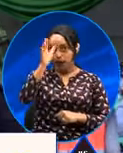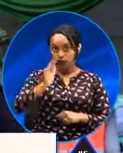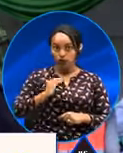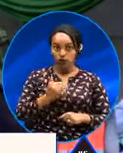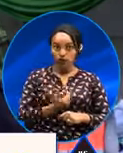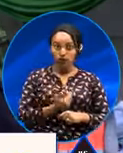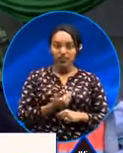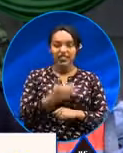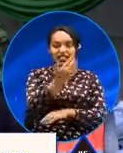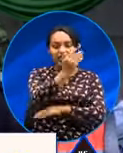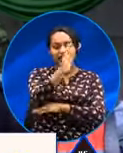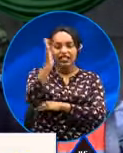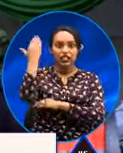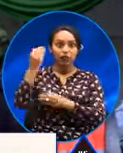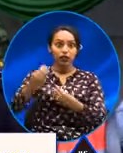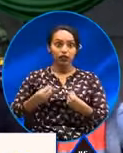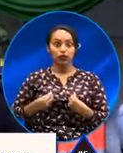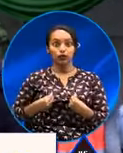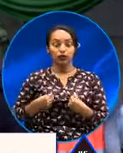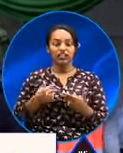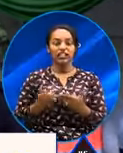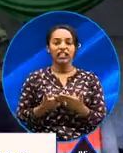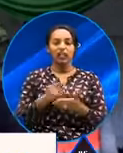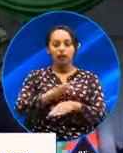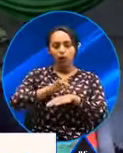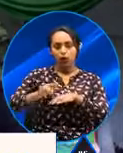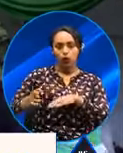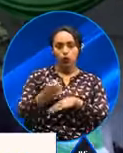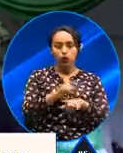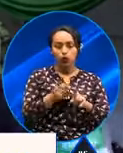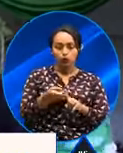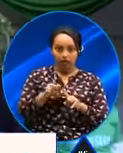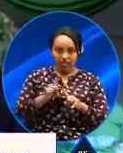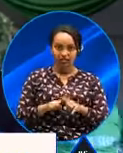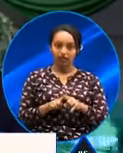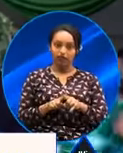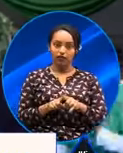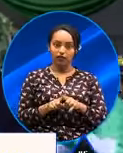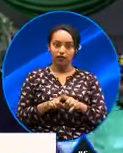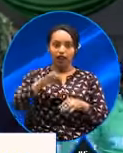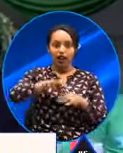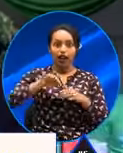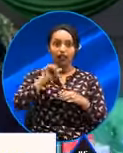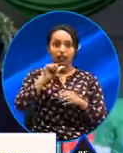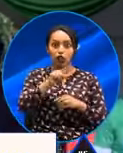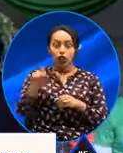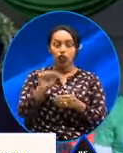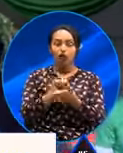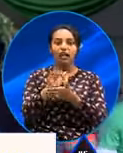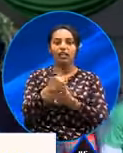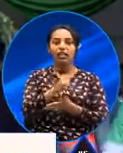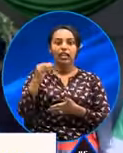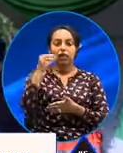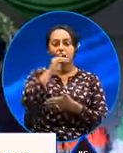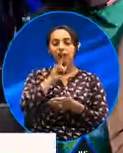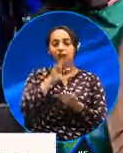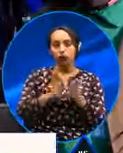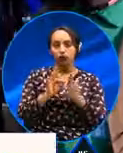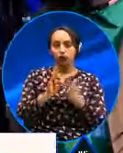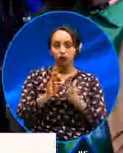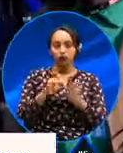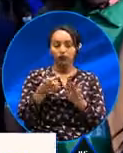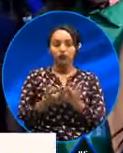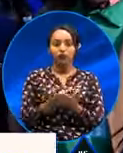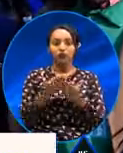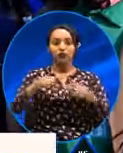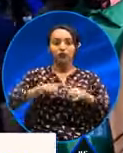አባቶቻችን ደን ነበር ያስረከቡን። ይሄን የተራቆተውን ደግሞ መልሰን ካልተከልን የእነሱን አደራ እንደበላን ነው የምቆጥረው።